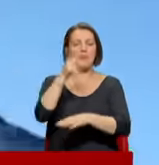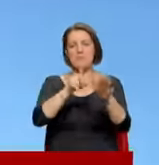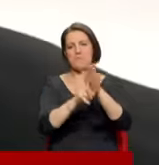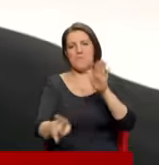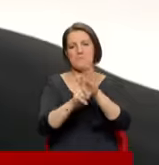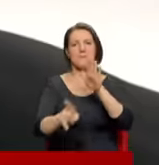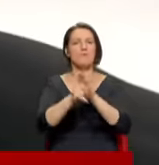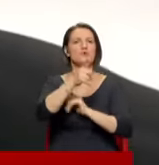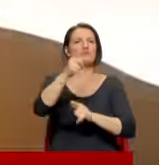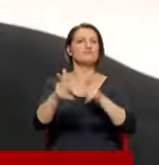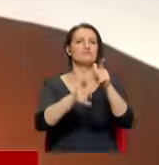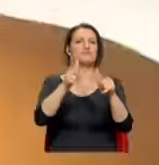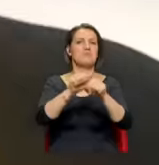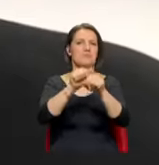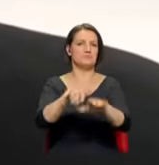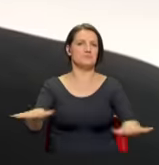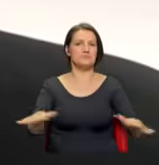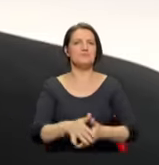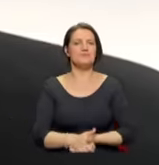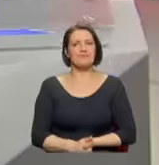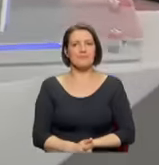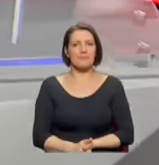vurulduğu görüntüleri paylaştı.